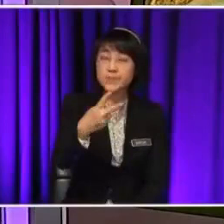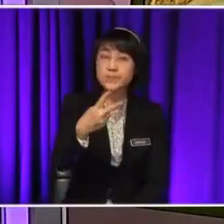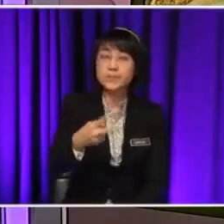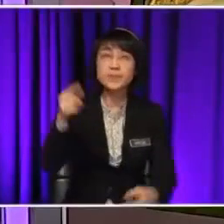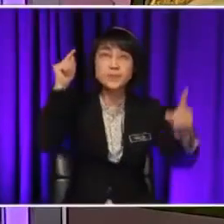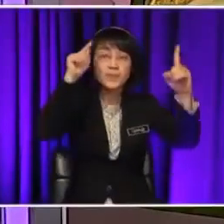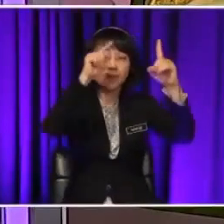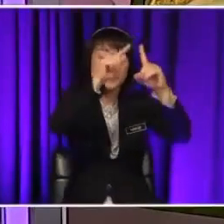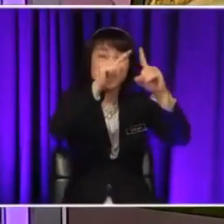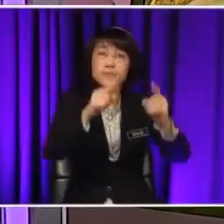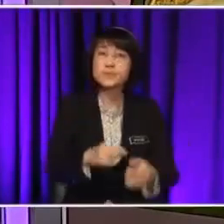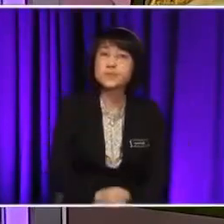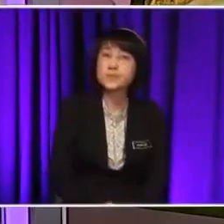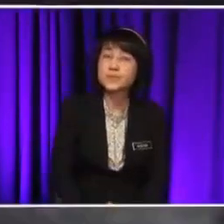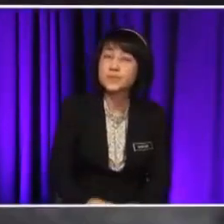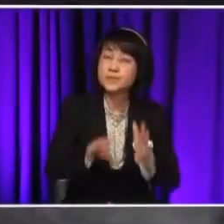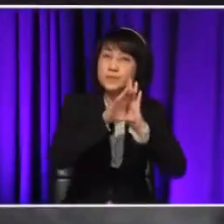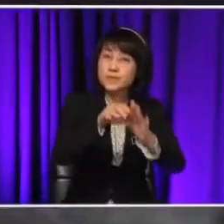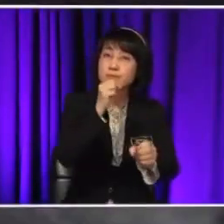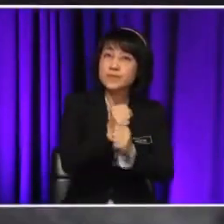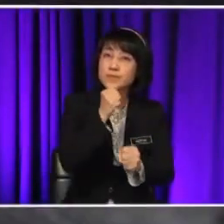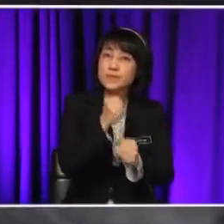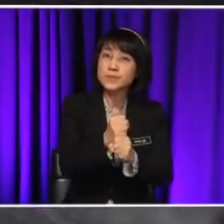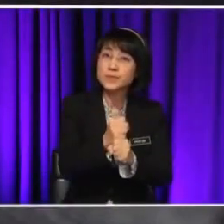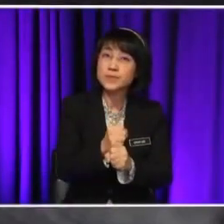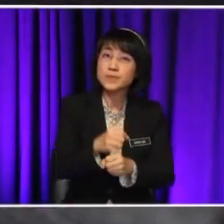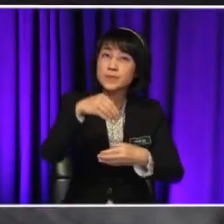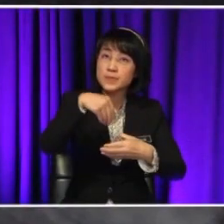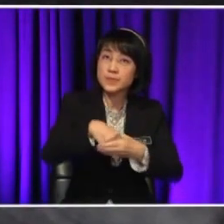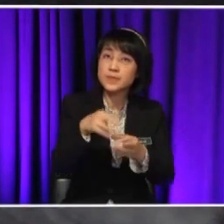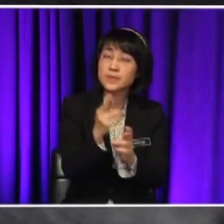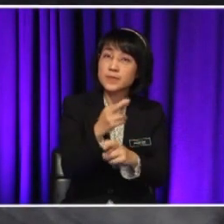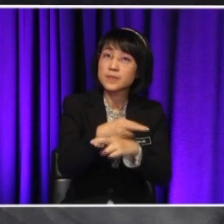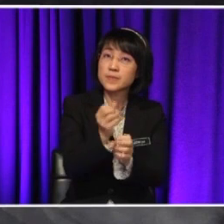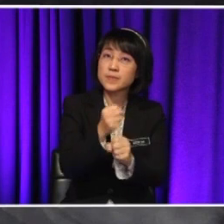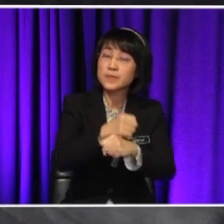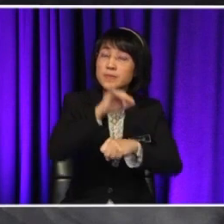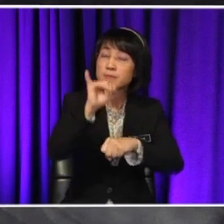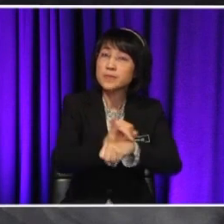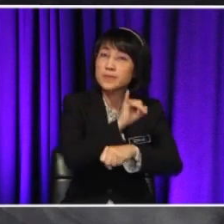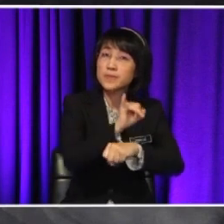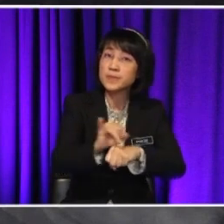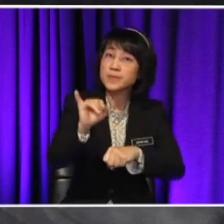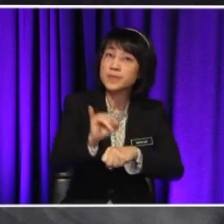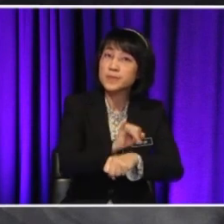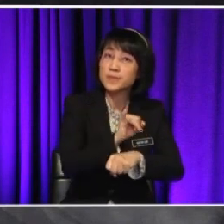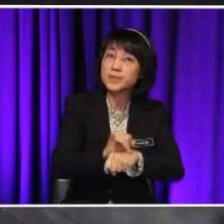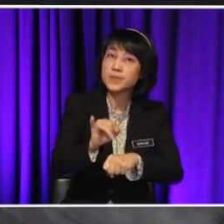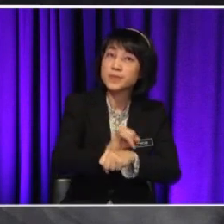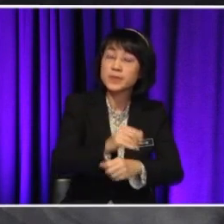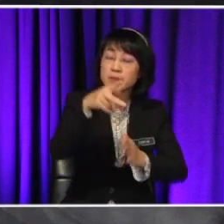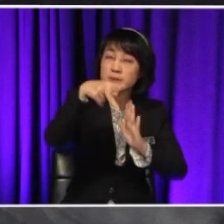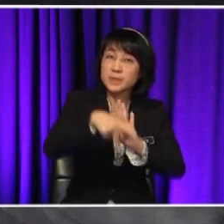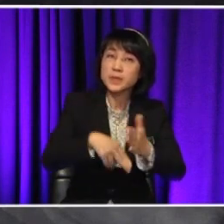tuju. Antara contoh-contoh kerjaya yang terdapat dalam bidang reka bentuk industri ialah pereka bentuk